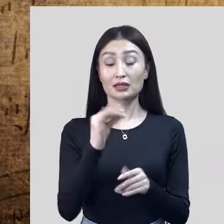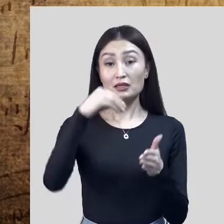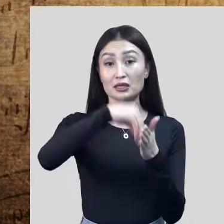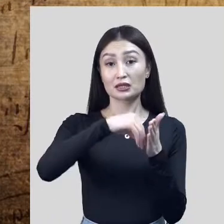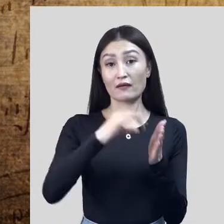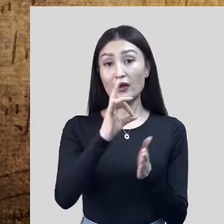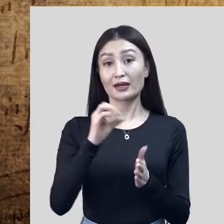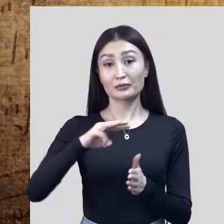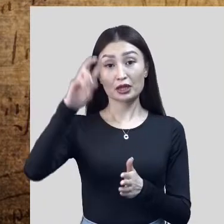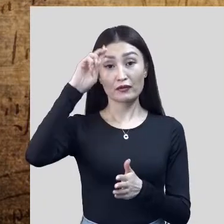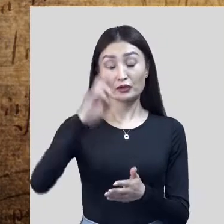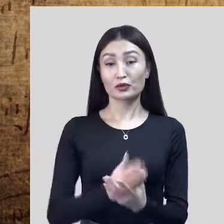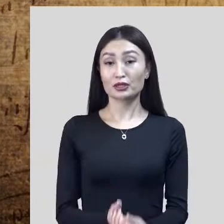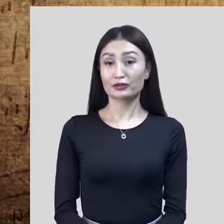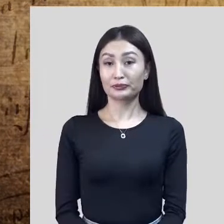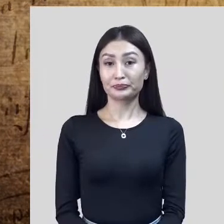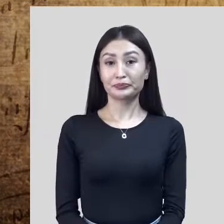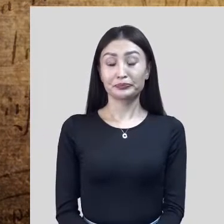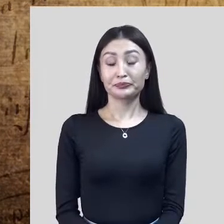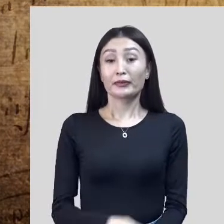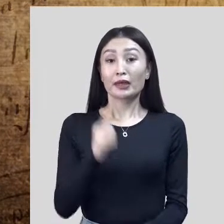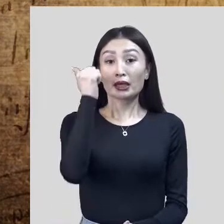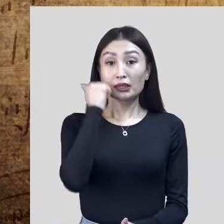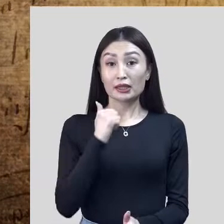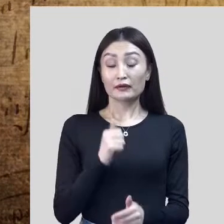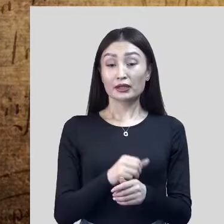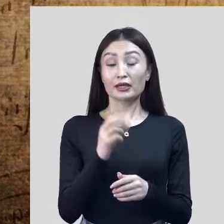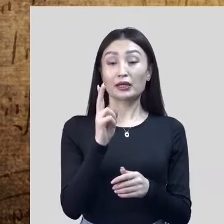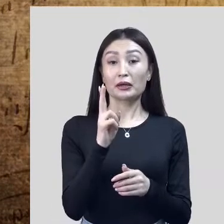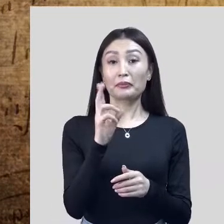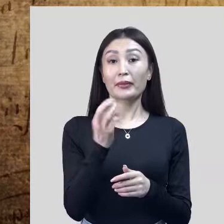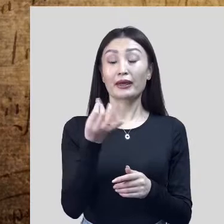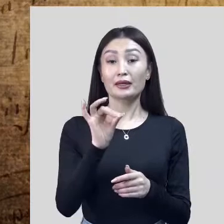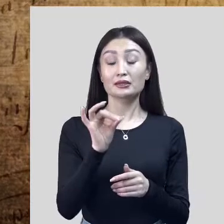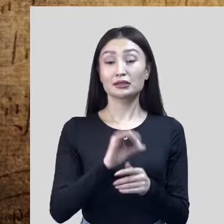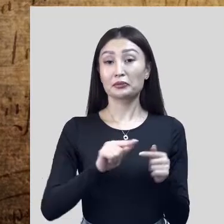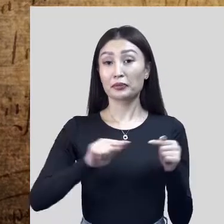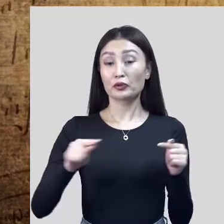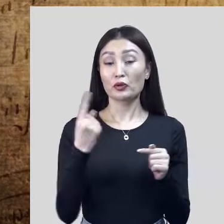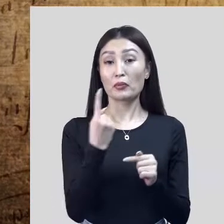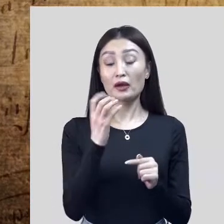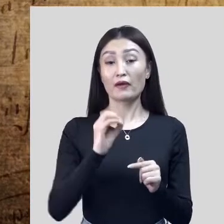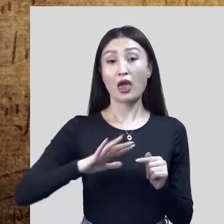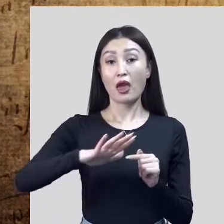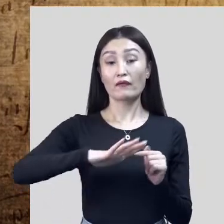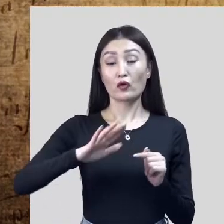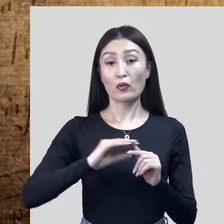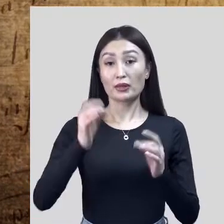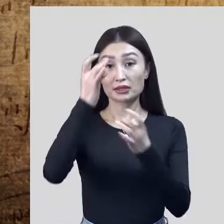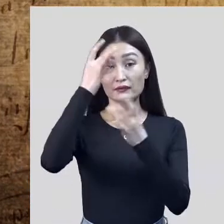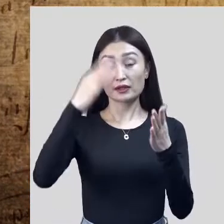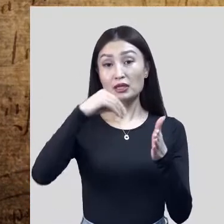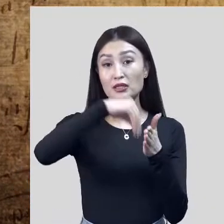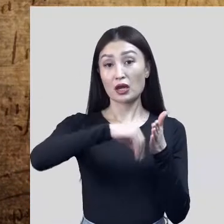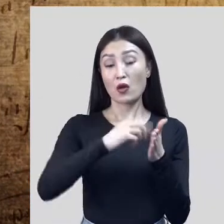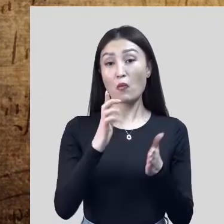состав римского государства. В древний крито-микенский период возникли первые в Европе цивилизации, относящиеся